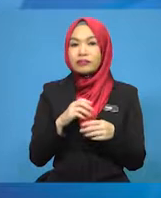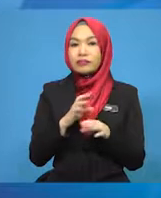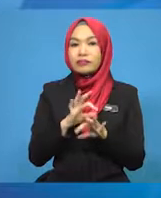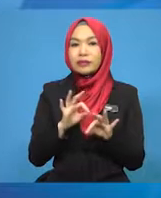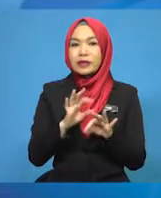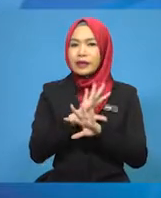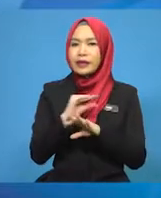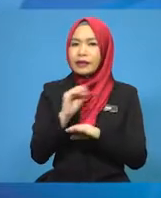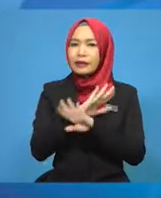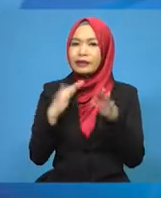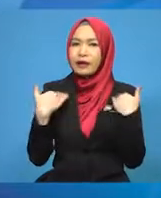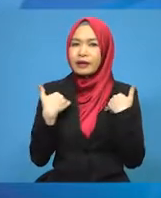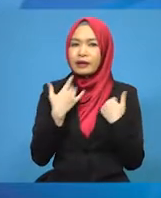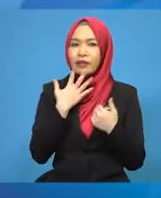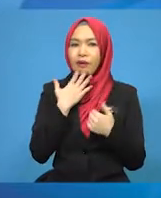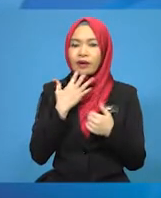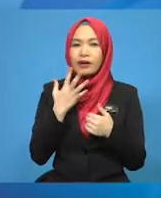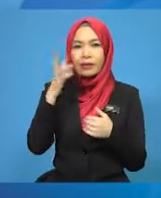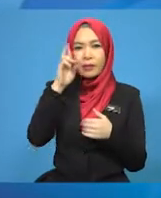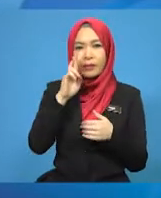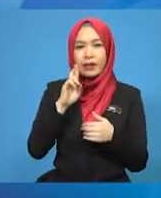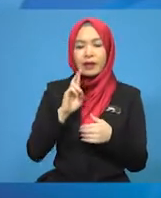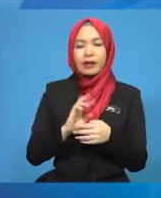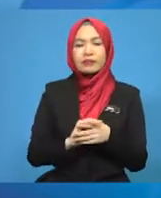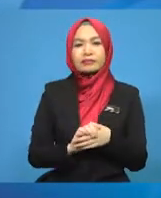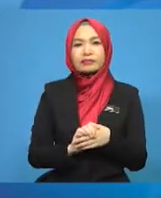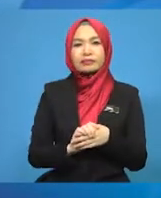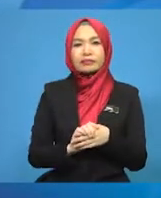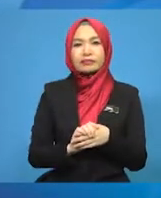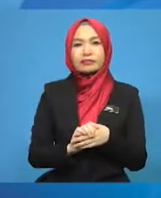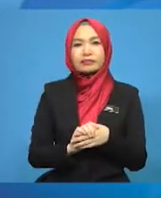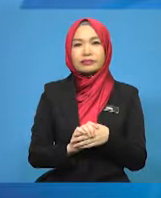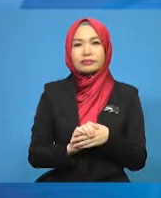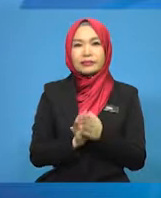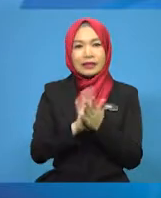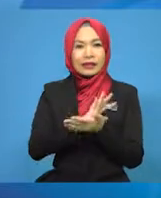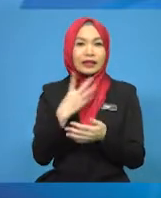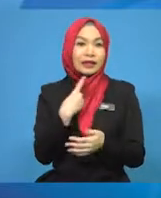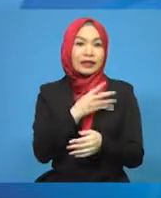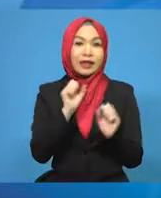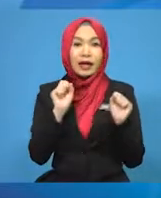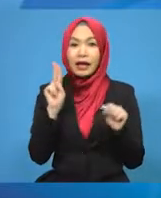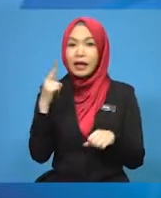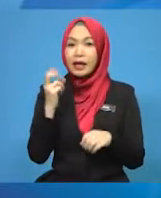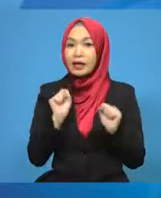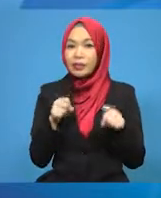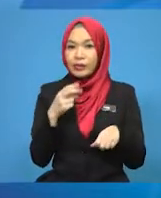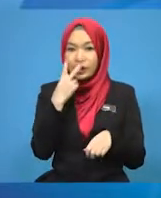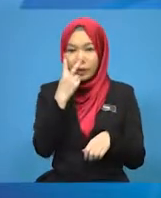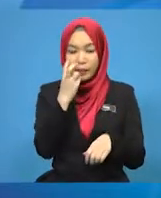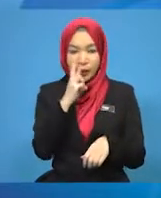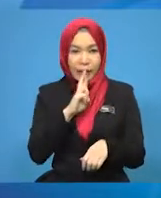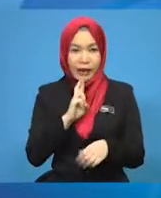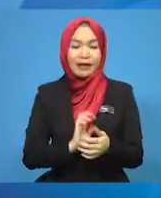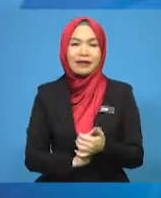cahaya diserap oleh objek. Jadi itulah cara kita melihat warna pelangi. Jadi, kamu semua dah lihat kan video yang menarik